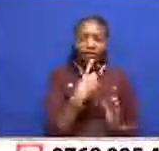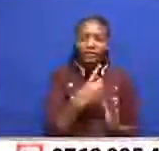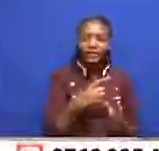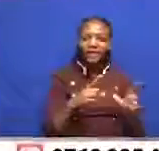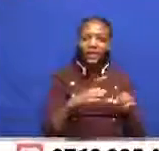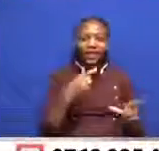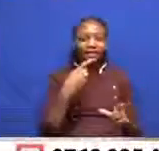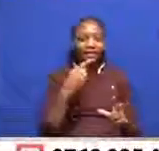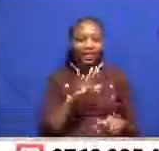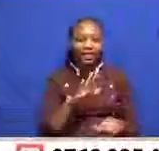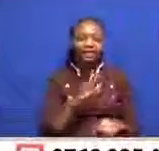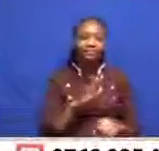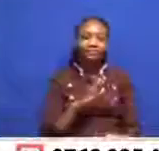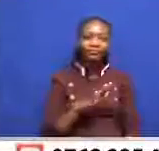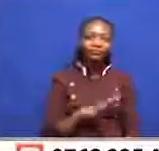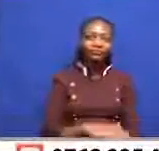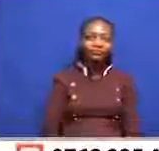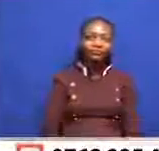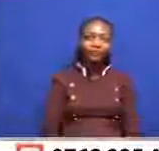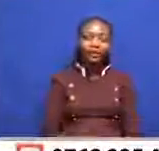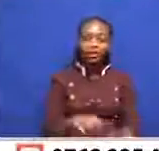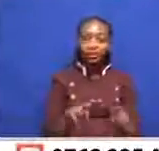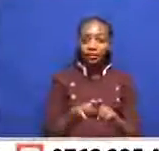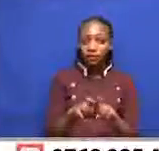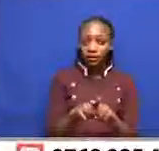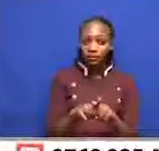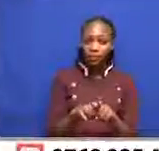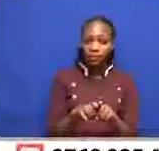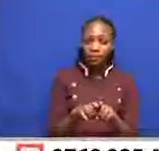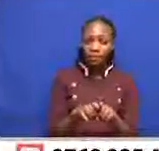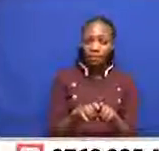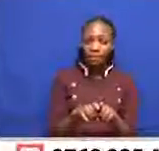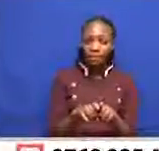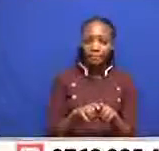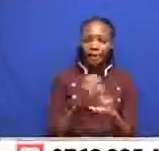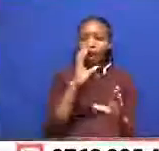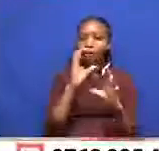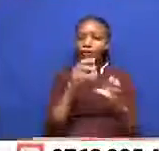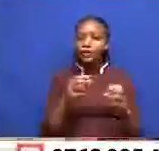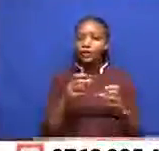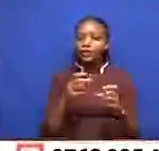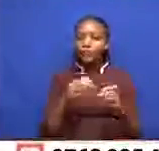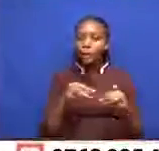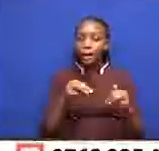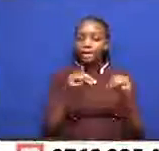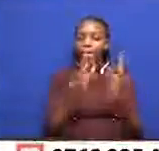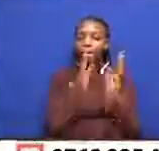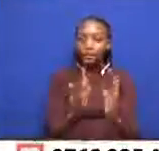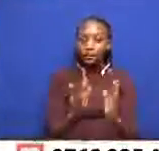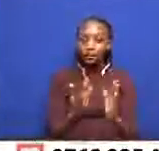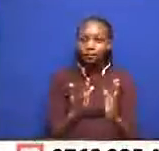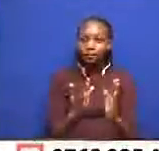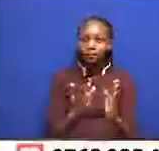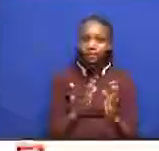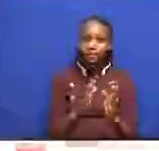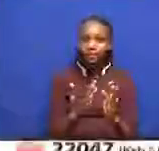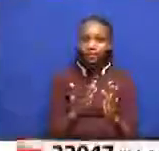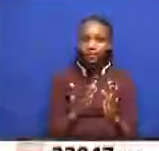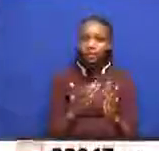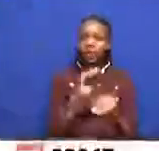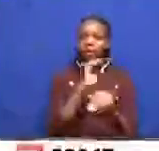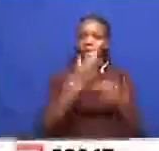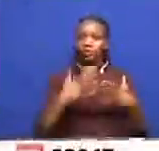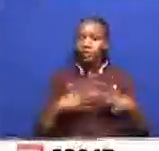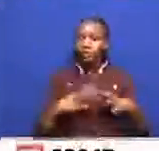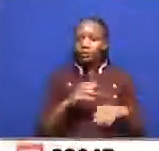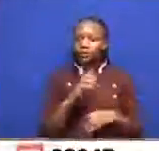lake. Hata hivyo, mkurugenzi wa mawasiliano katika kaunti ya Bungoma Team March aliwatuliza wakazi